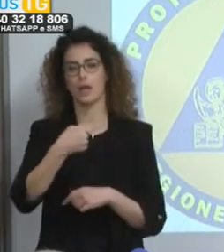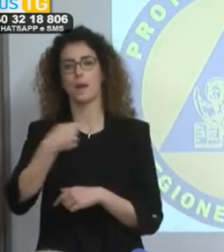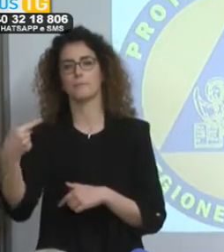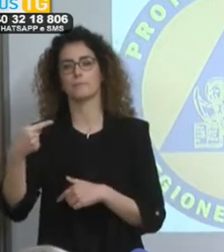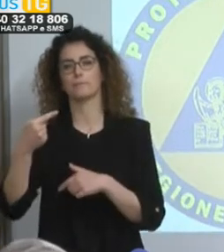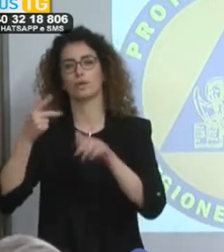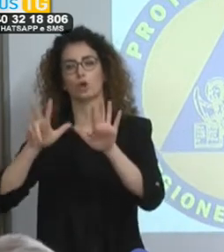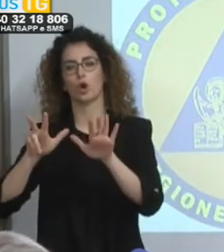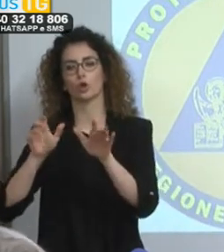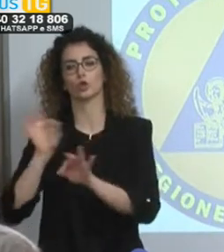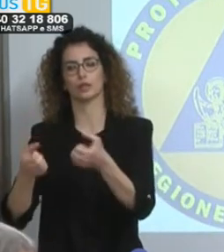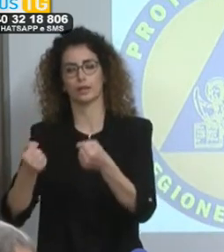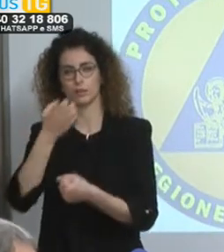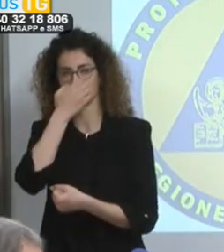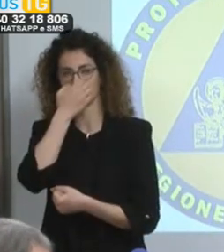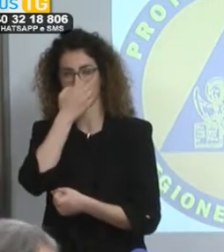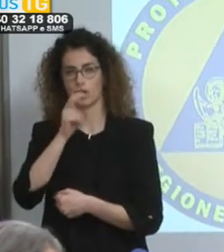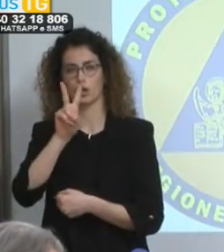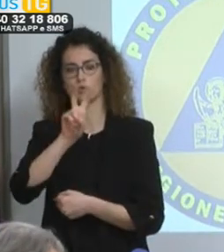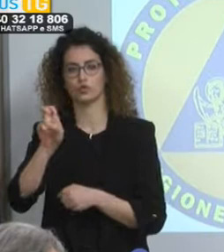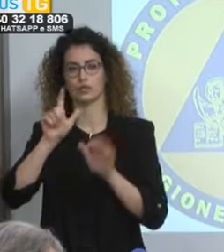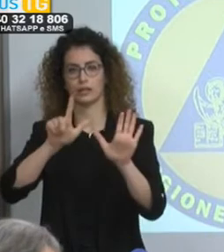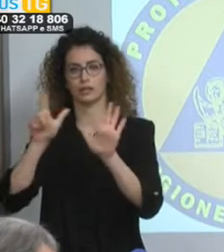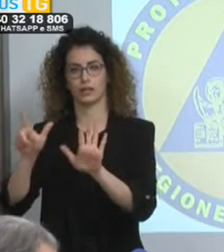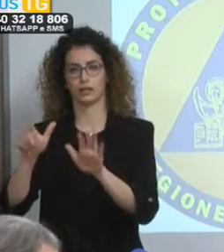in terapia intensiva, 277.